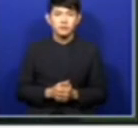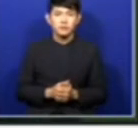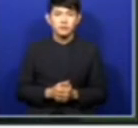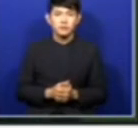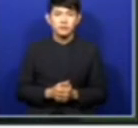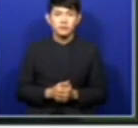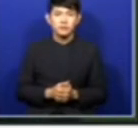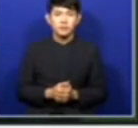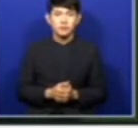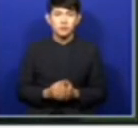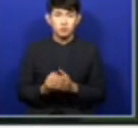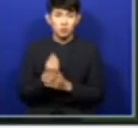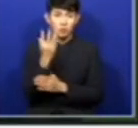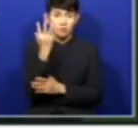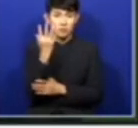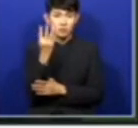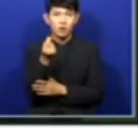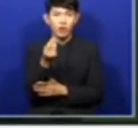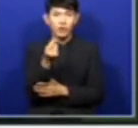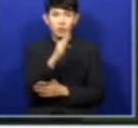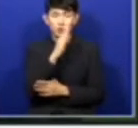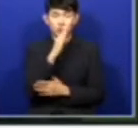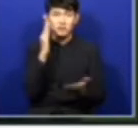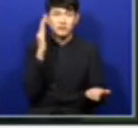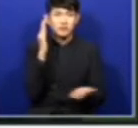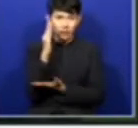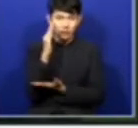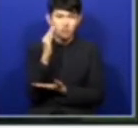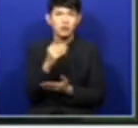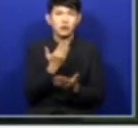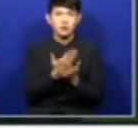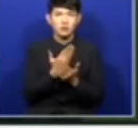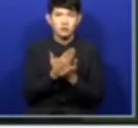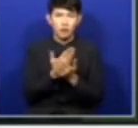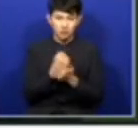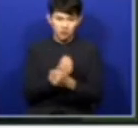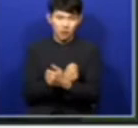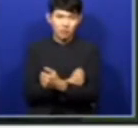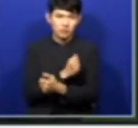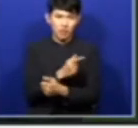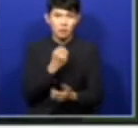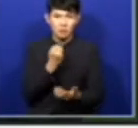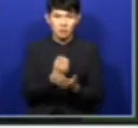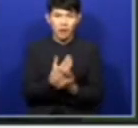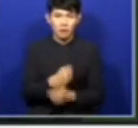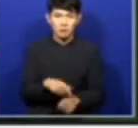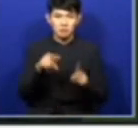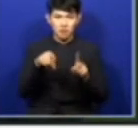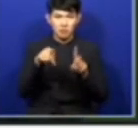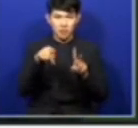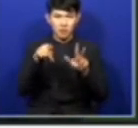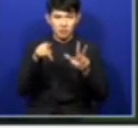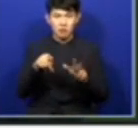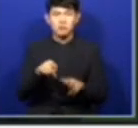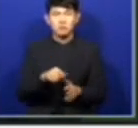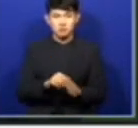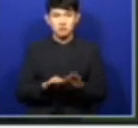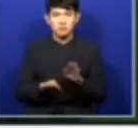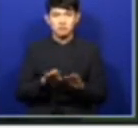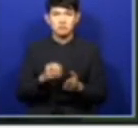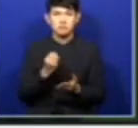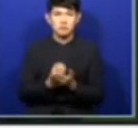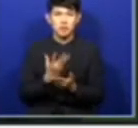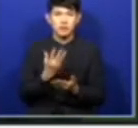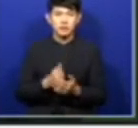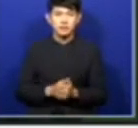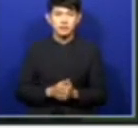ต่อต้นถ้าท่านประธานตัดมีมูลค่าค่าจ้างหลายพันบาทท่านประธานครับนอกไปกว่